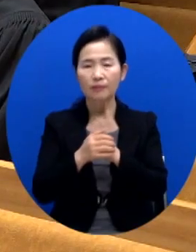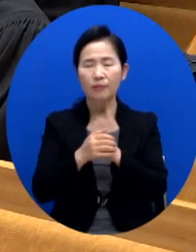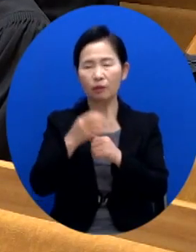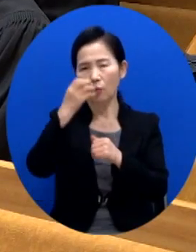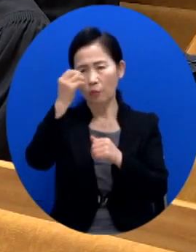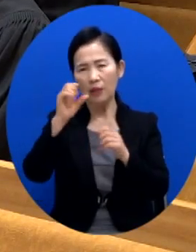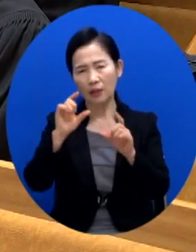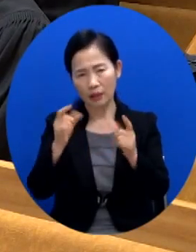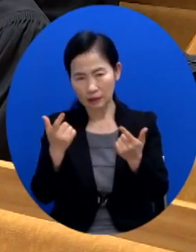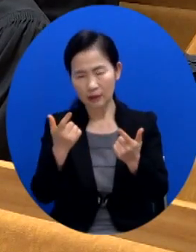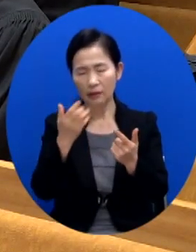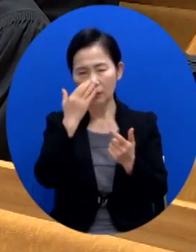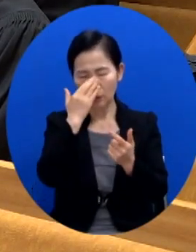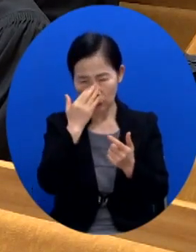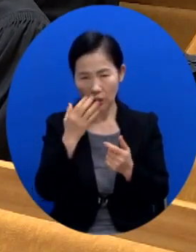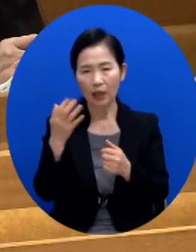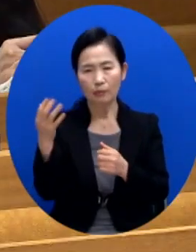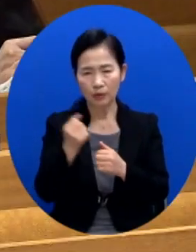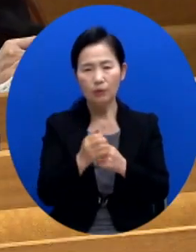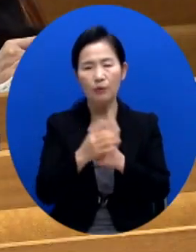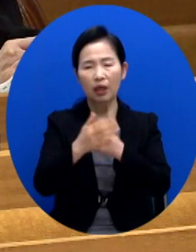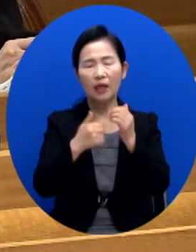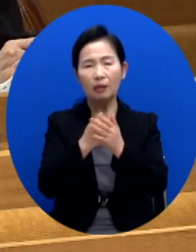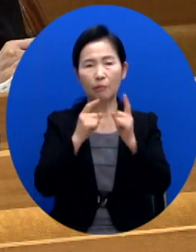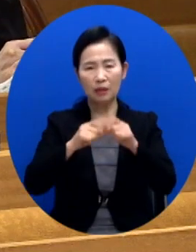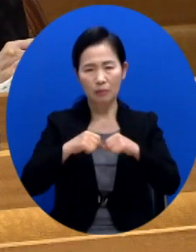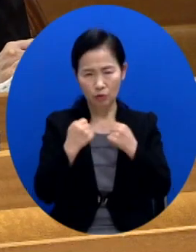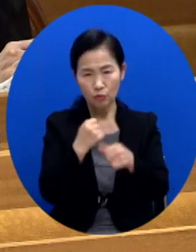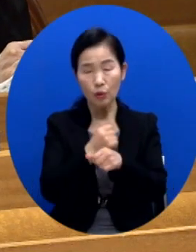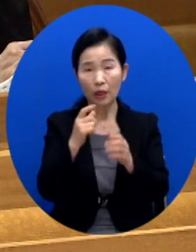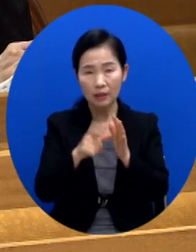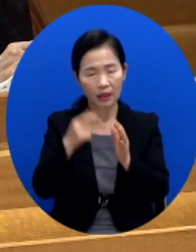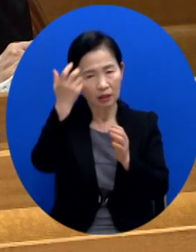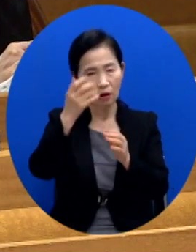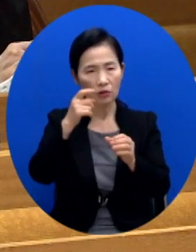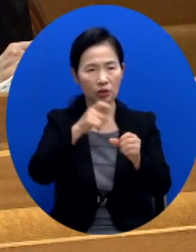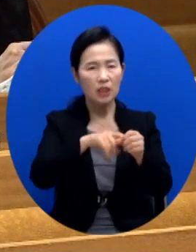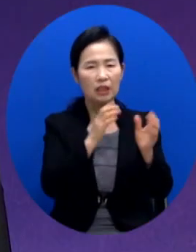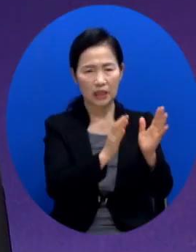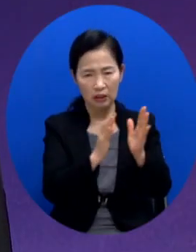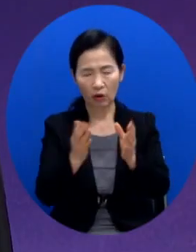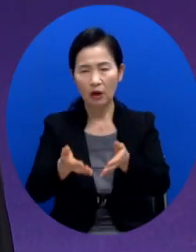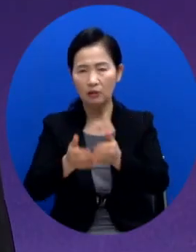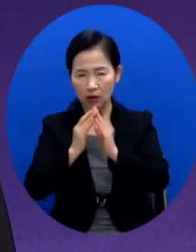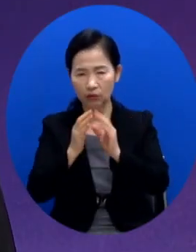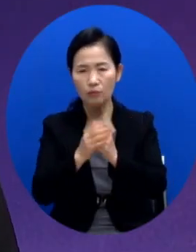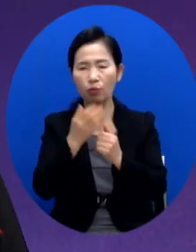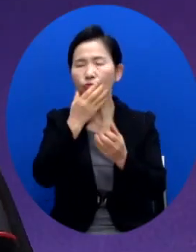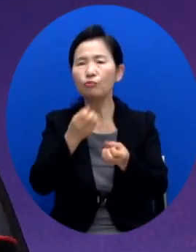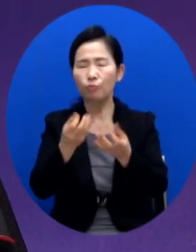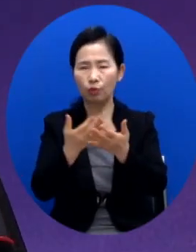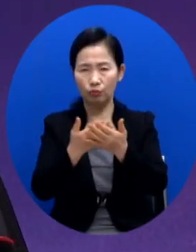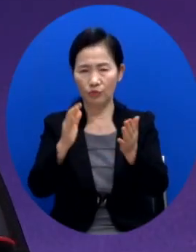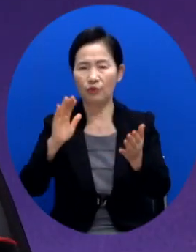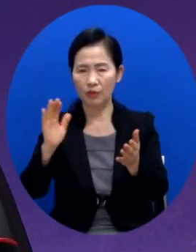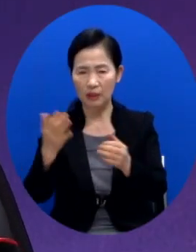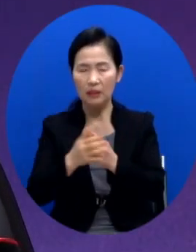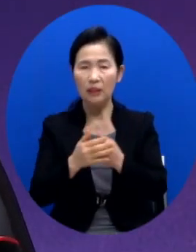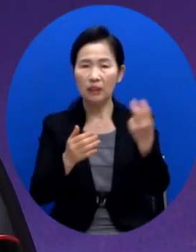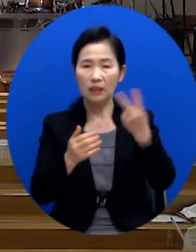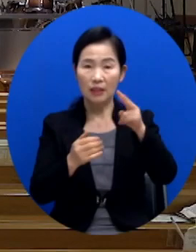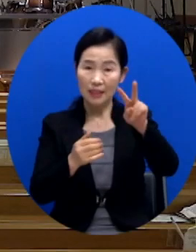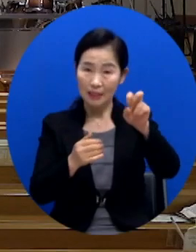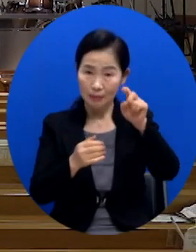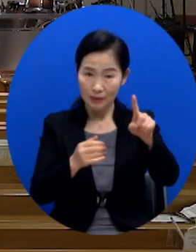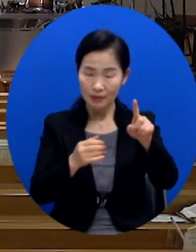아닌 겸손함으로 하나님 말씀에 순종할 때 영적 질서를 세우고 축복을 주실 것이라며 2021년은